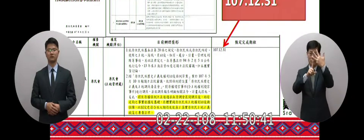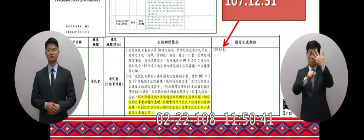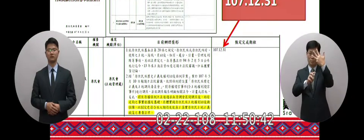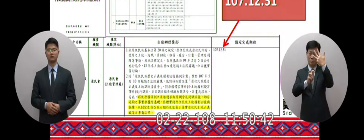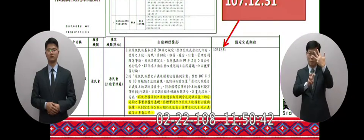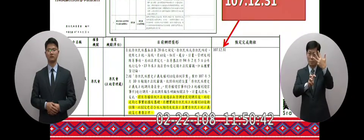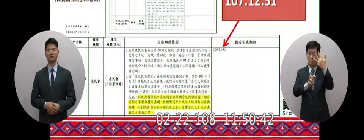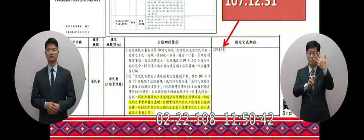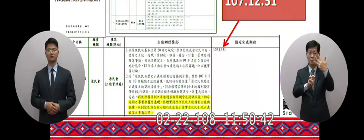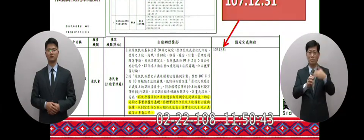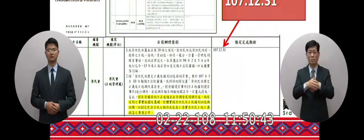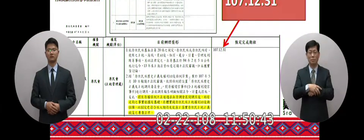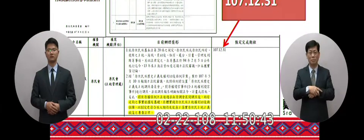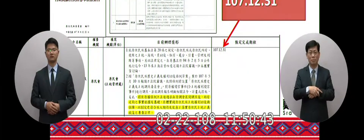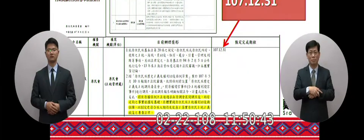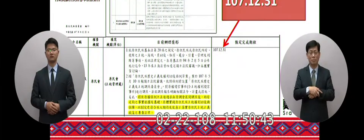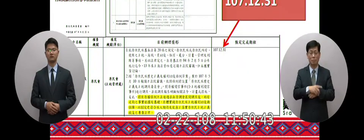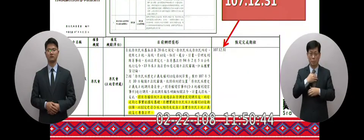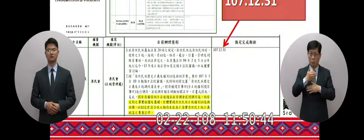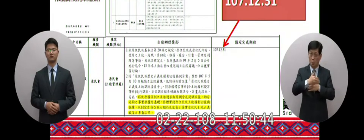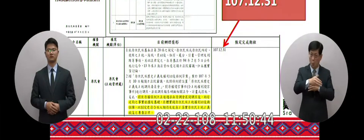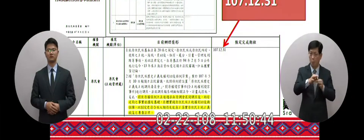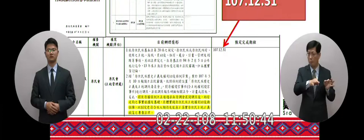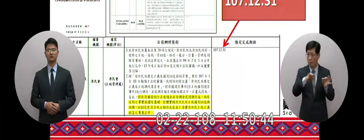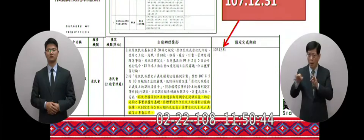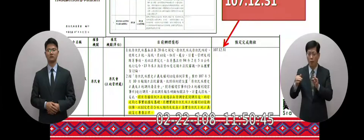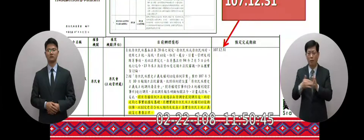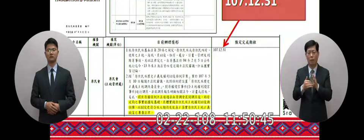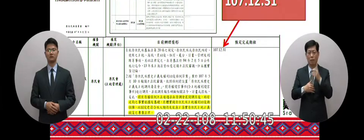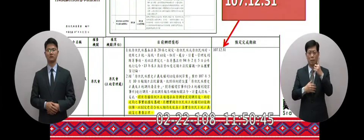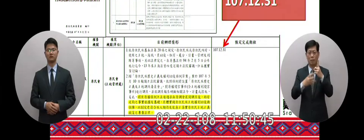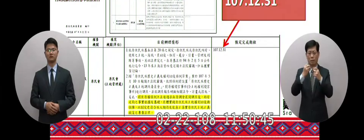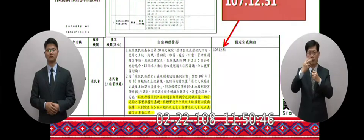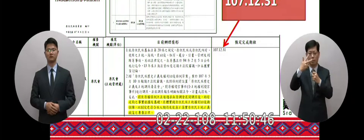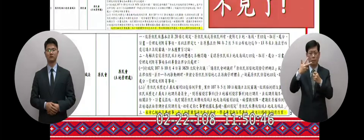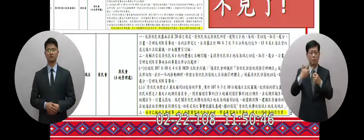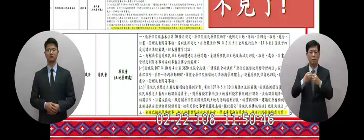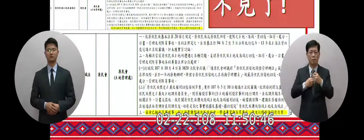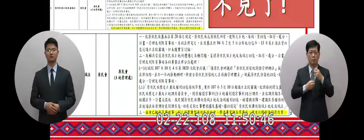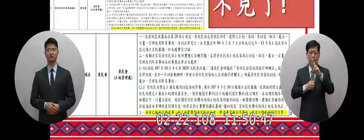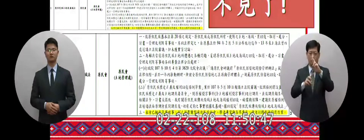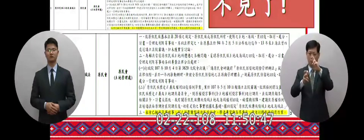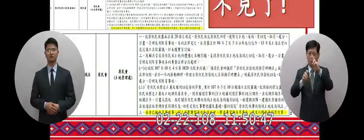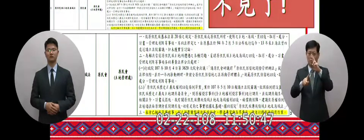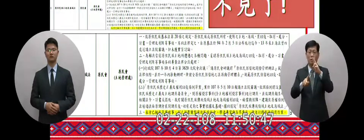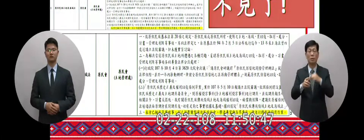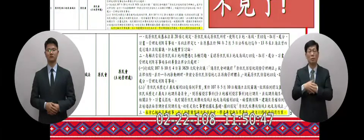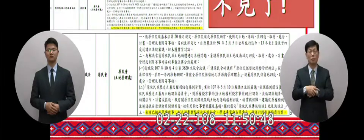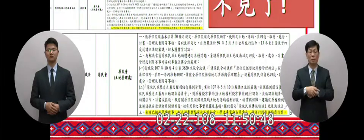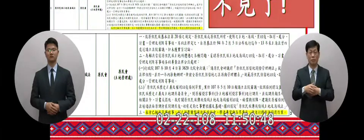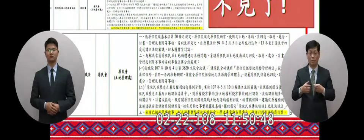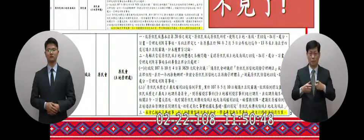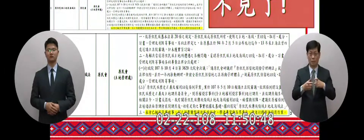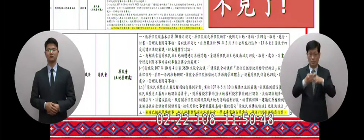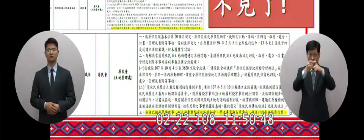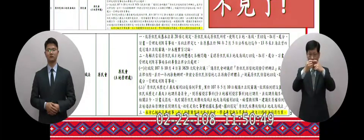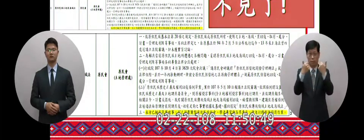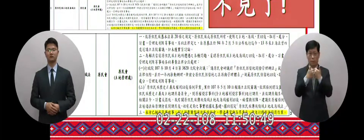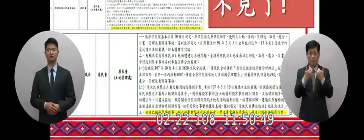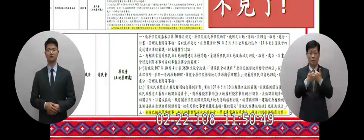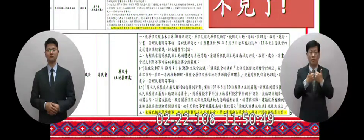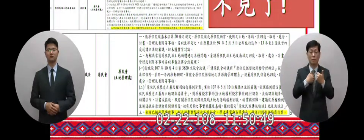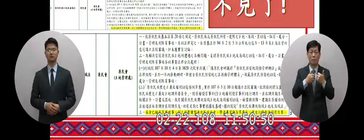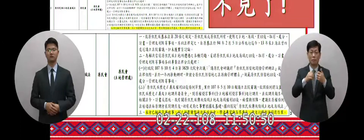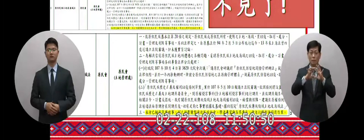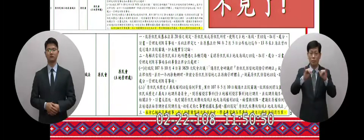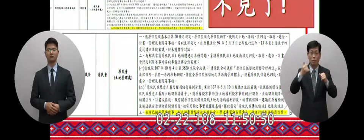2018年8月30日，把它期程延后到1107年12月31日，然后第十次会议，结果呢，土